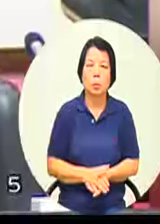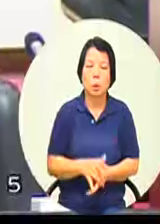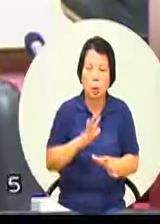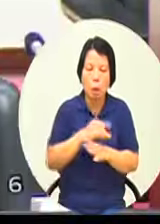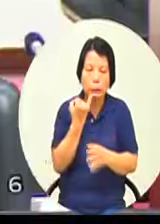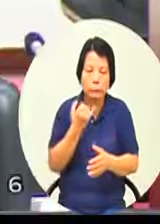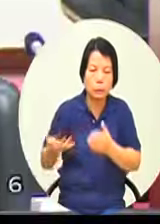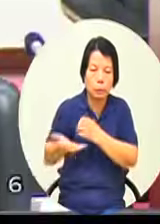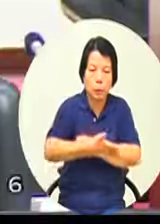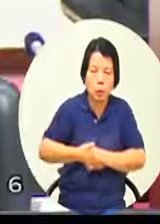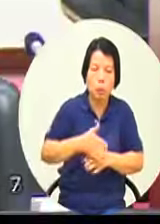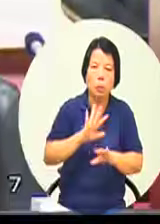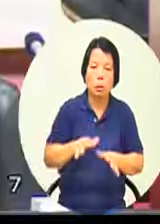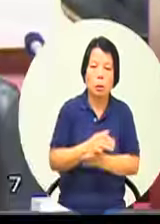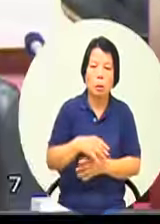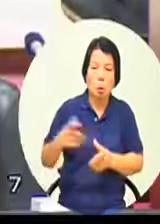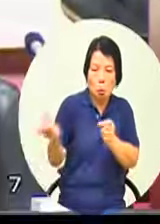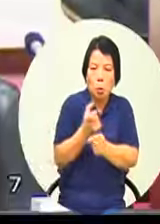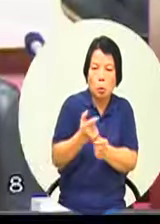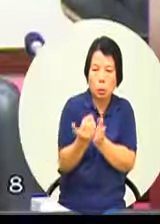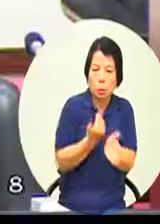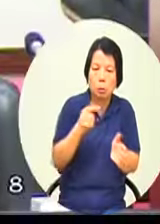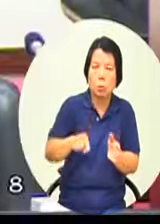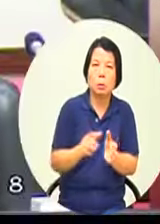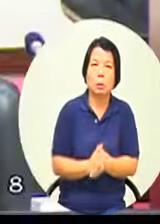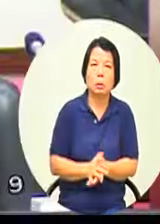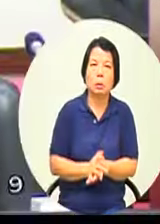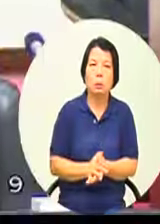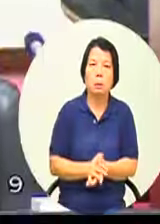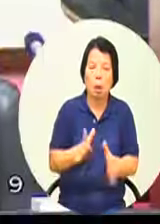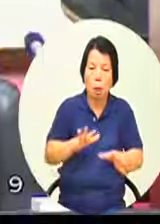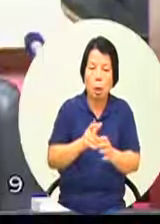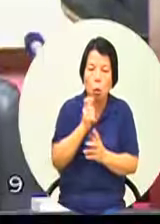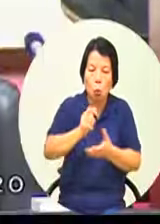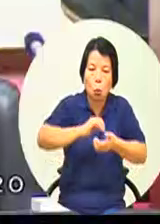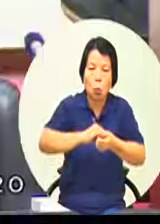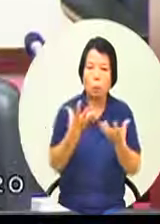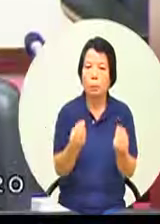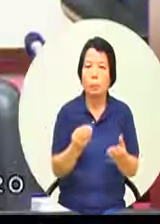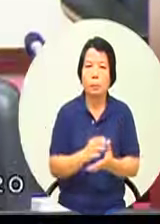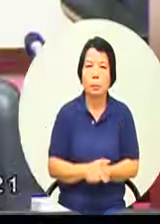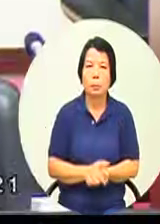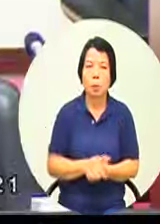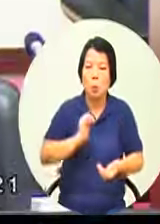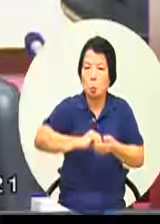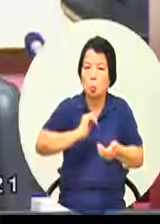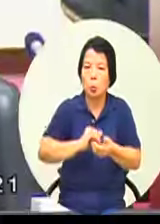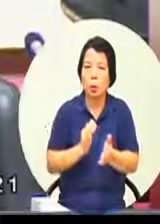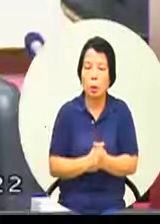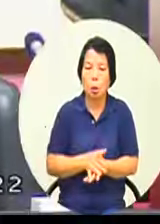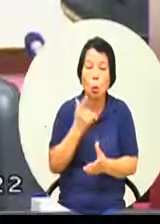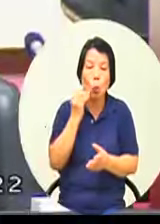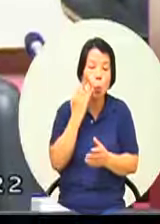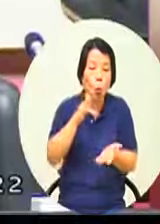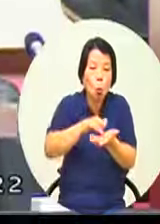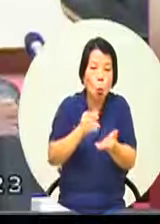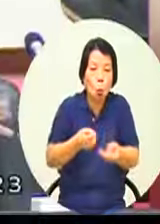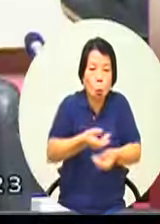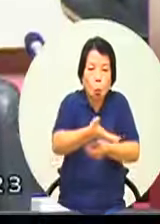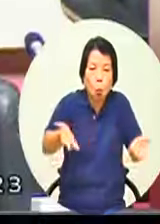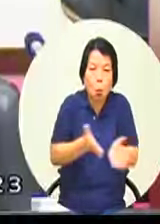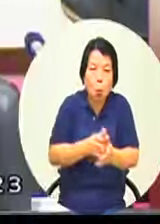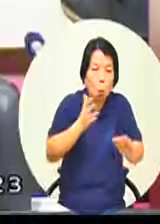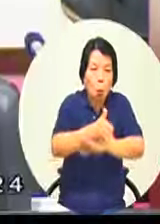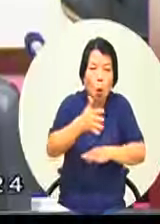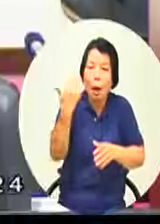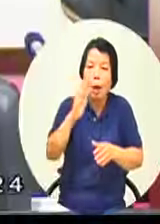收。可是台风来的时候，它没有固定啊，不一定是刚好你的农药期过了，